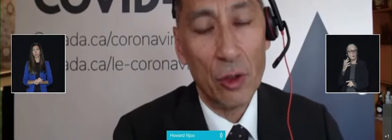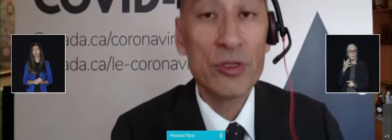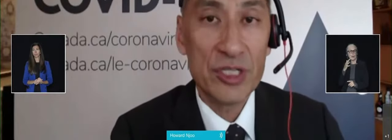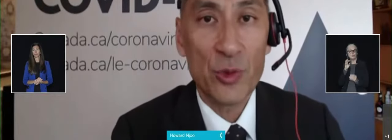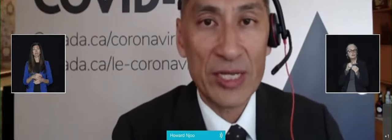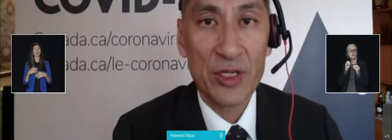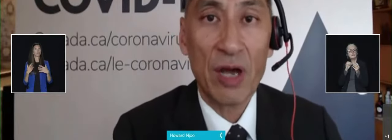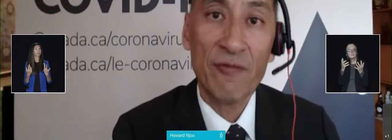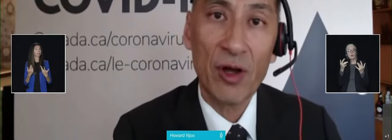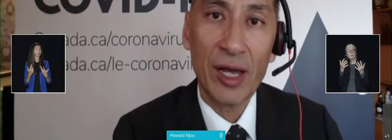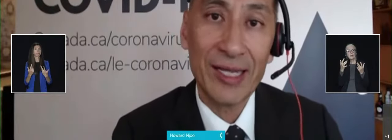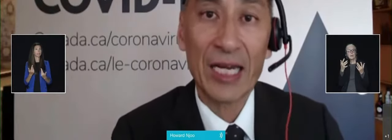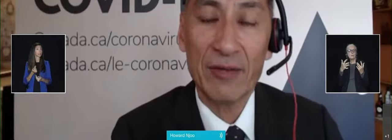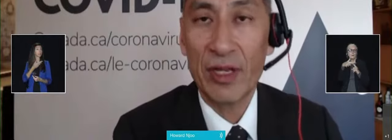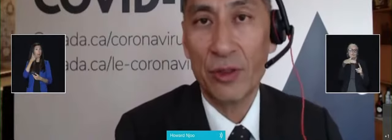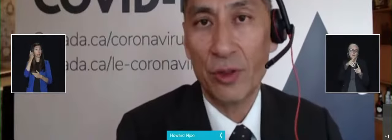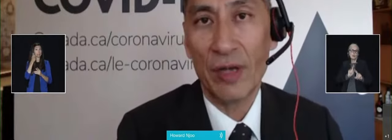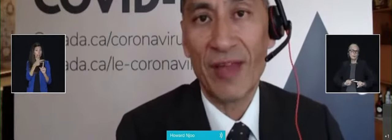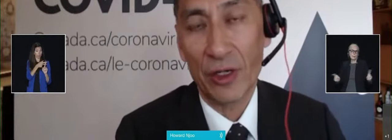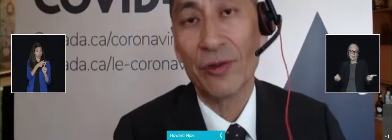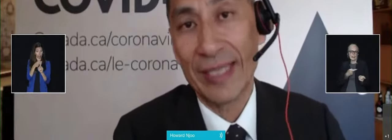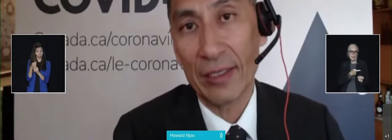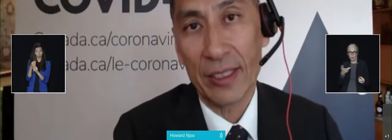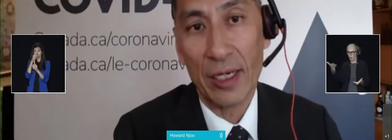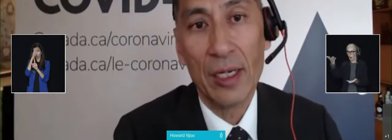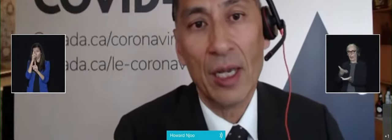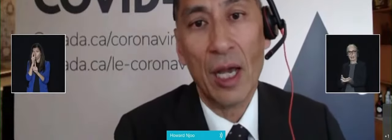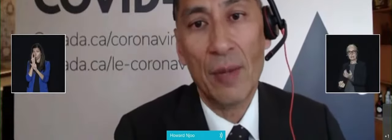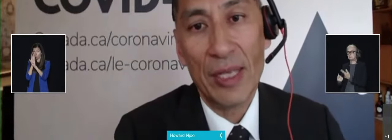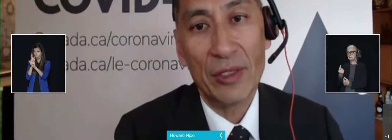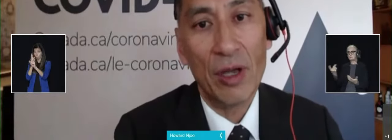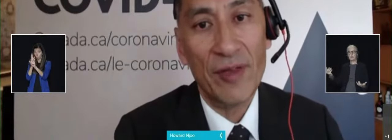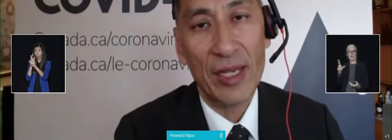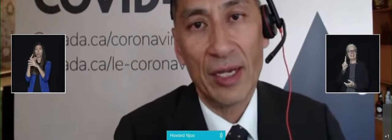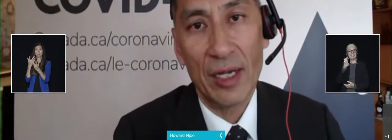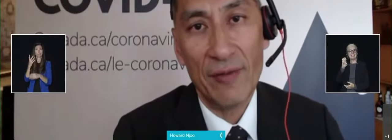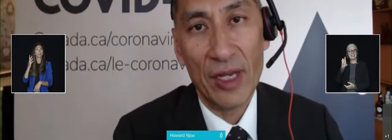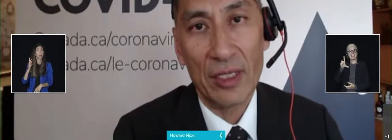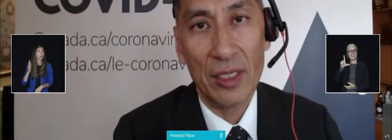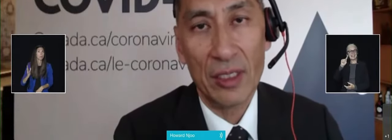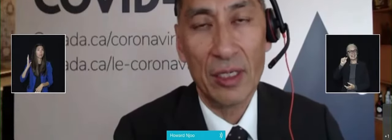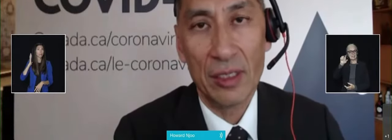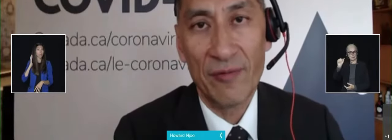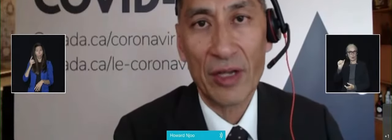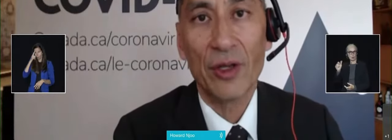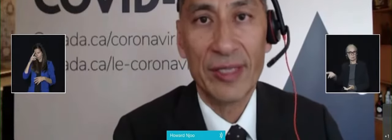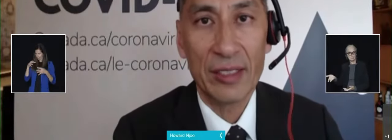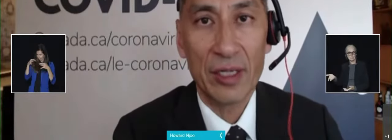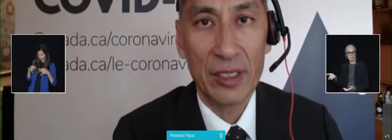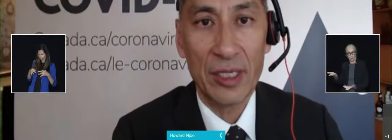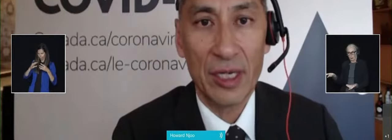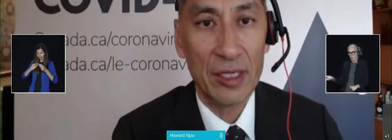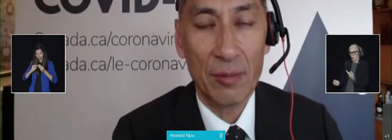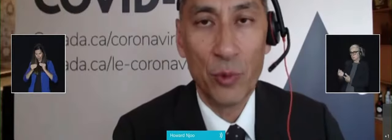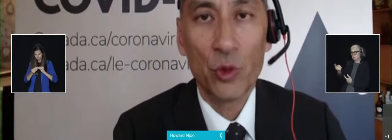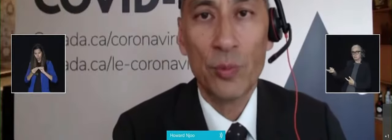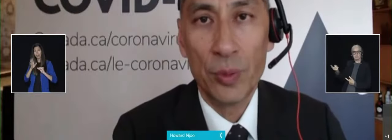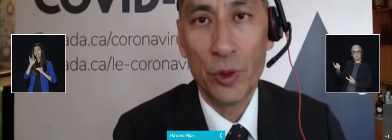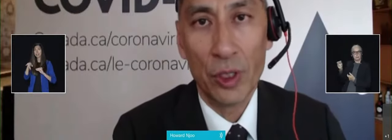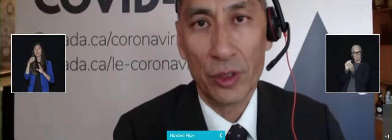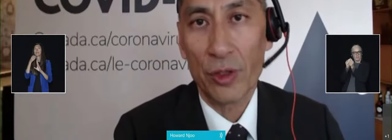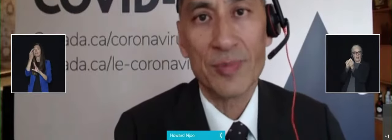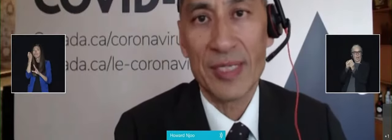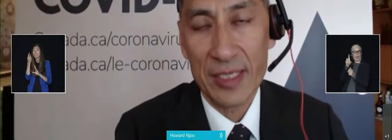dans une autre situation avant, à l'arrivée du variant Delta. Maintenant, avec le variant Delta, qui est